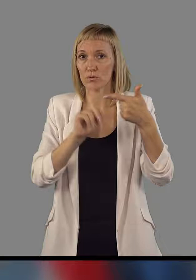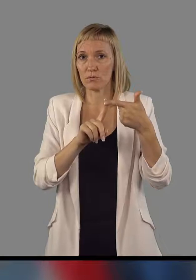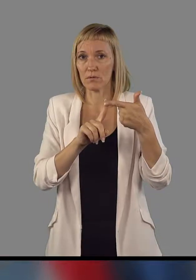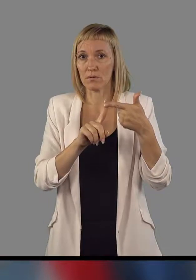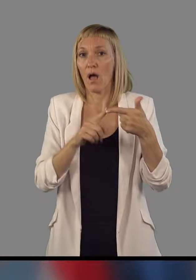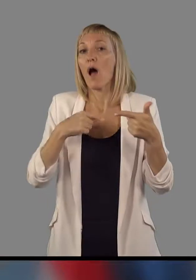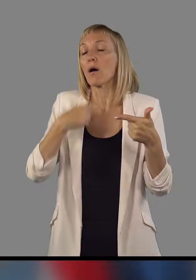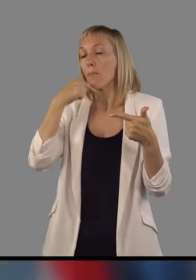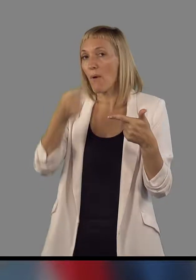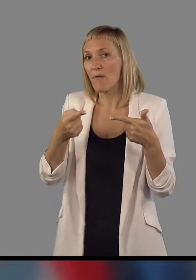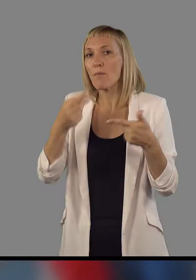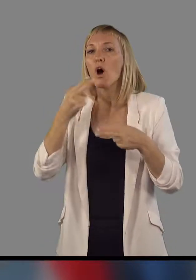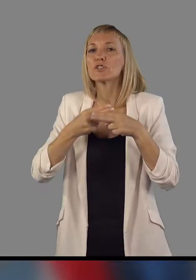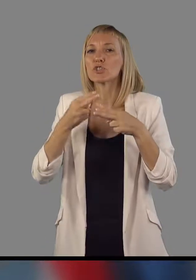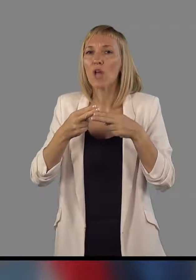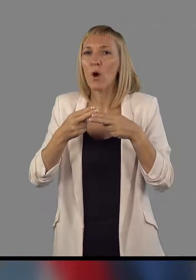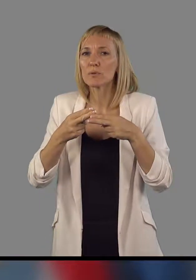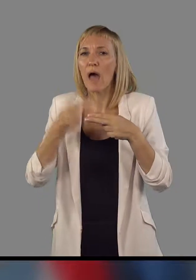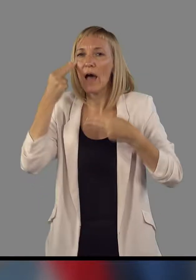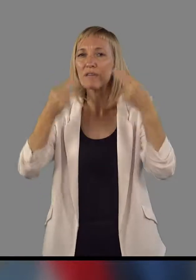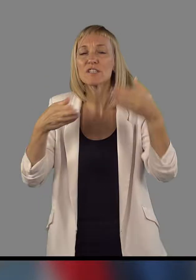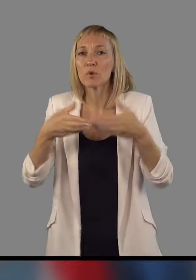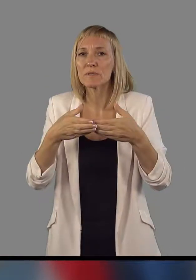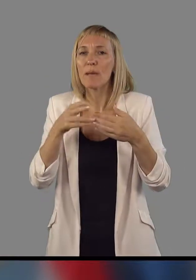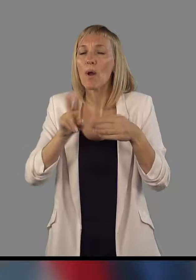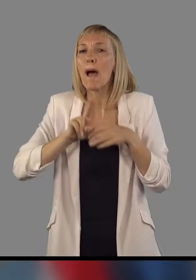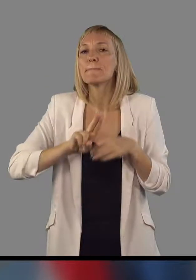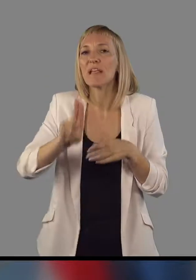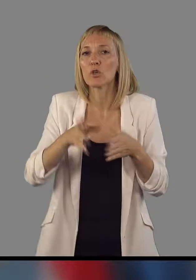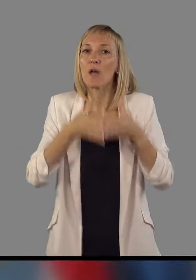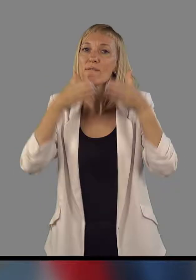narekujemo Državni revizijski komisiji prednostno obravnavo velikih